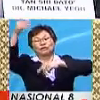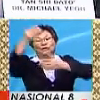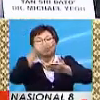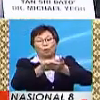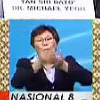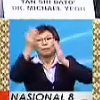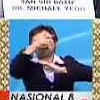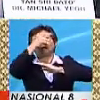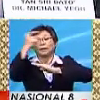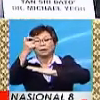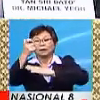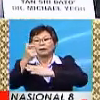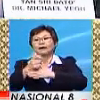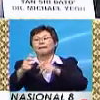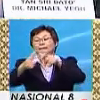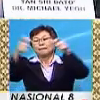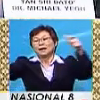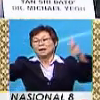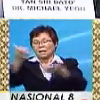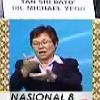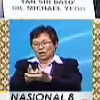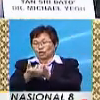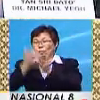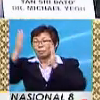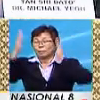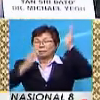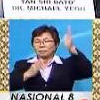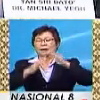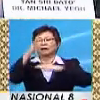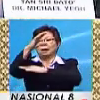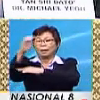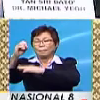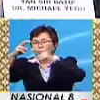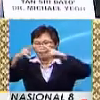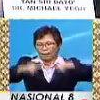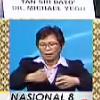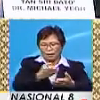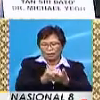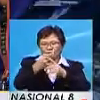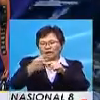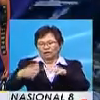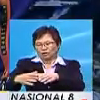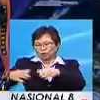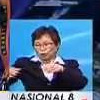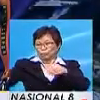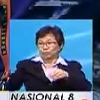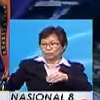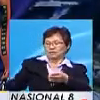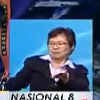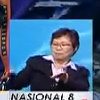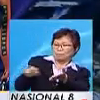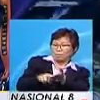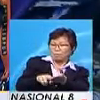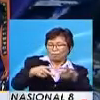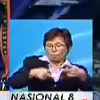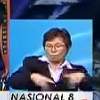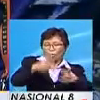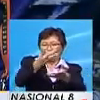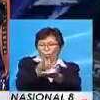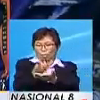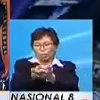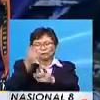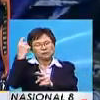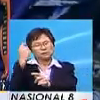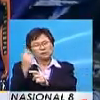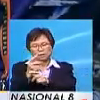berdasarkan kedudukan makroekonomi negara Firma penyelidikan ekonomi dari jepun itu bagaimanapun melaporkan pasaran kewangan